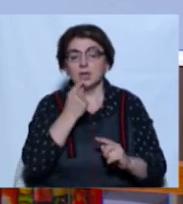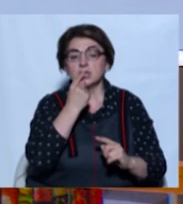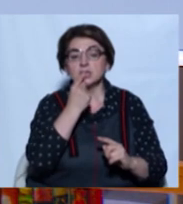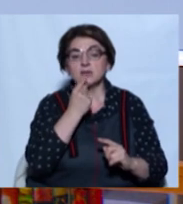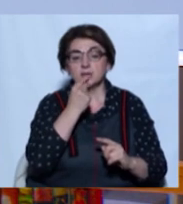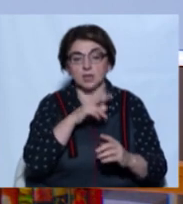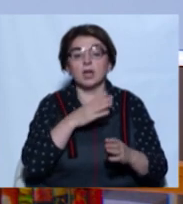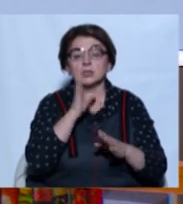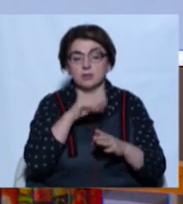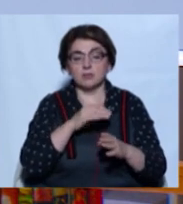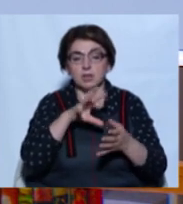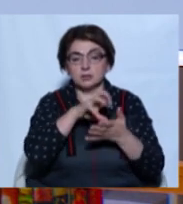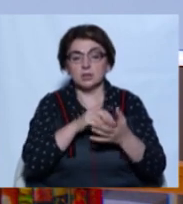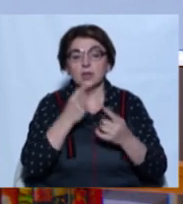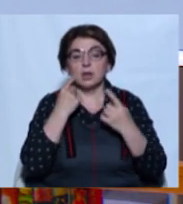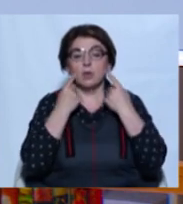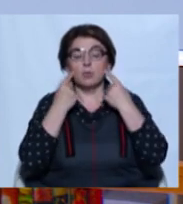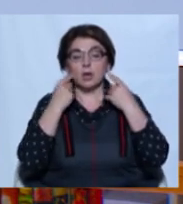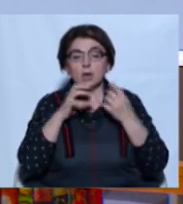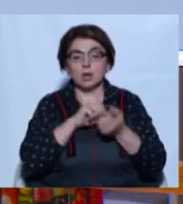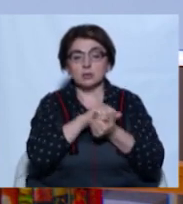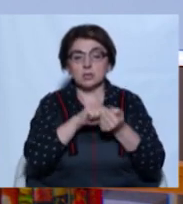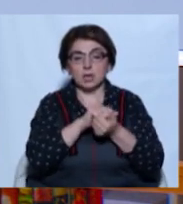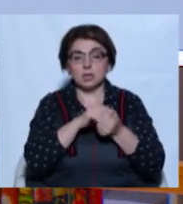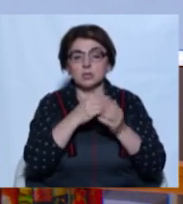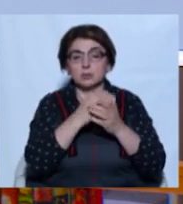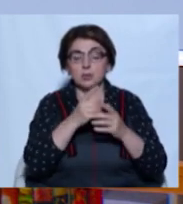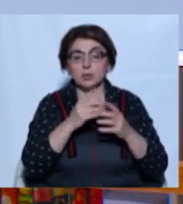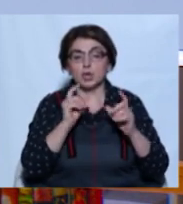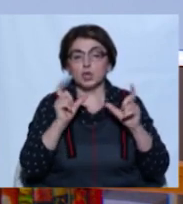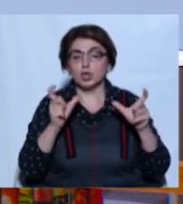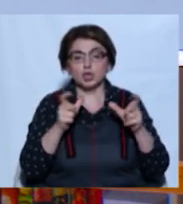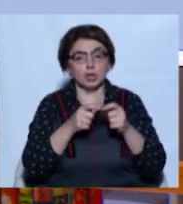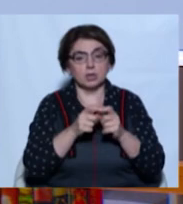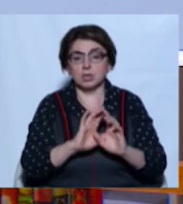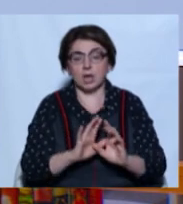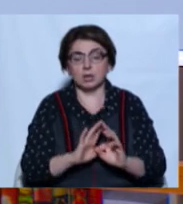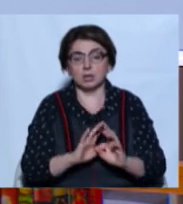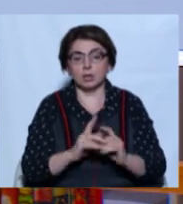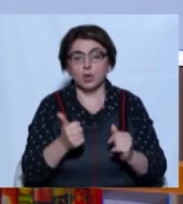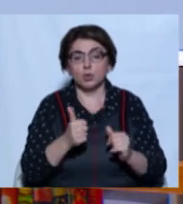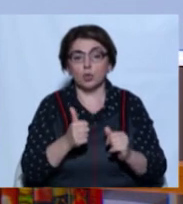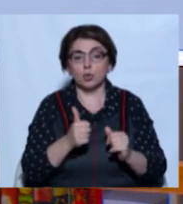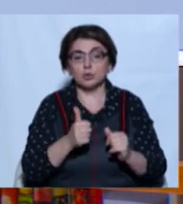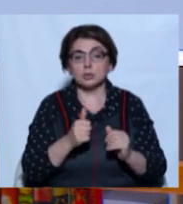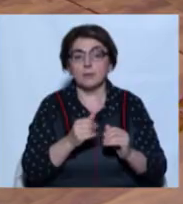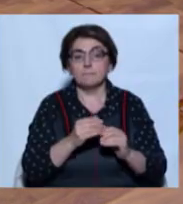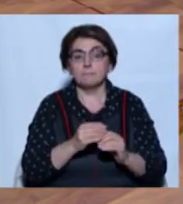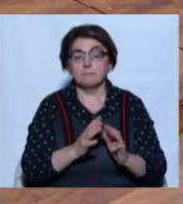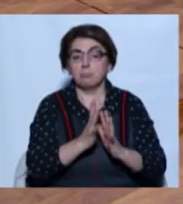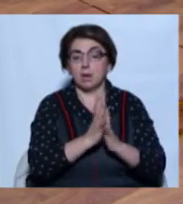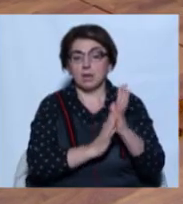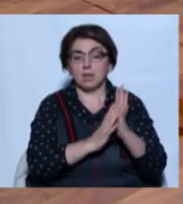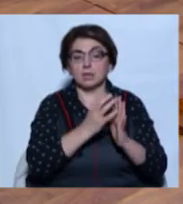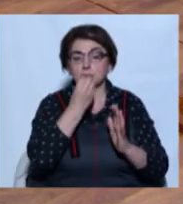კბილებიც აქვთ მათ და საღეჭი კბილებიც გააჩნიათ, მაგრამ ეხა ისეთი ბრტყელი და იმხელა ნამდვილად არ არის, როგორც